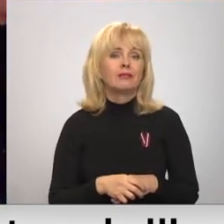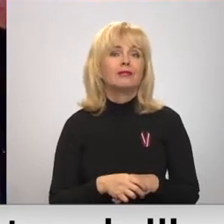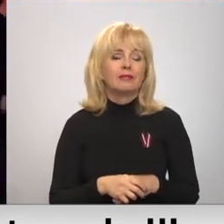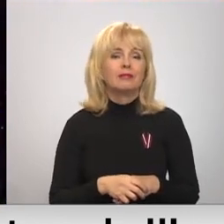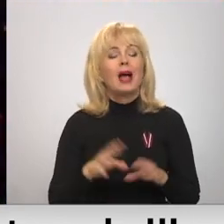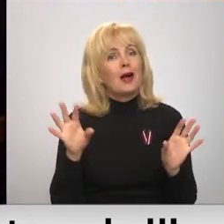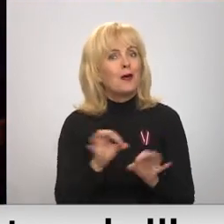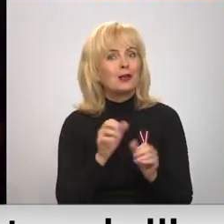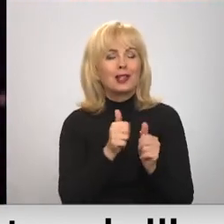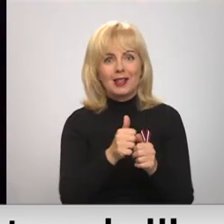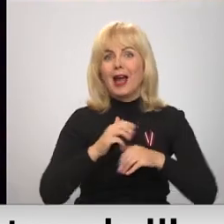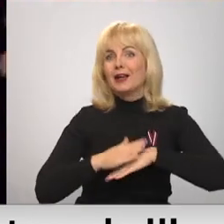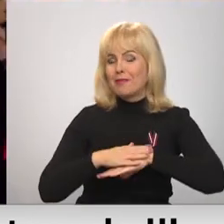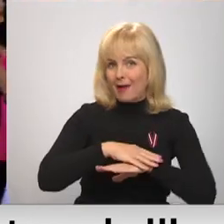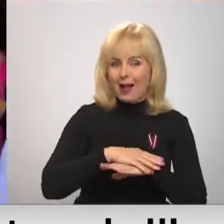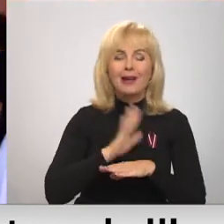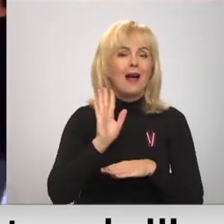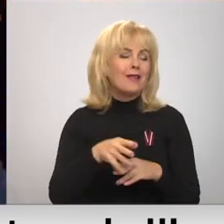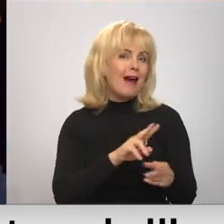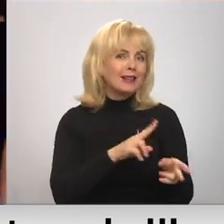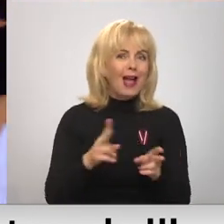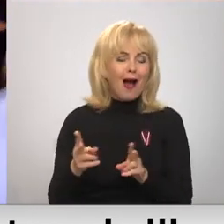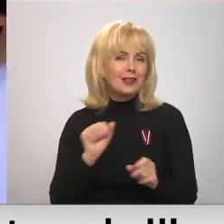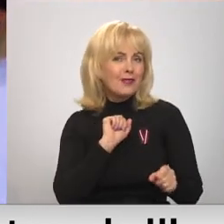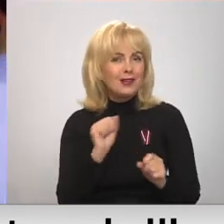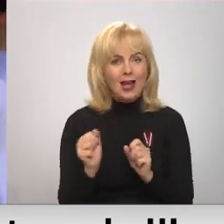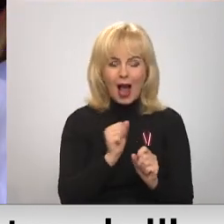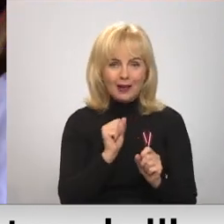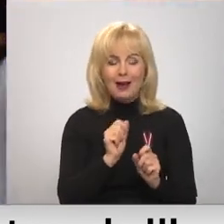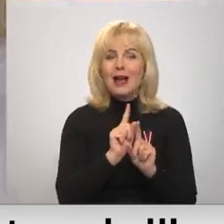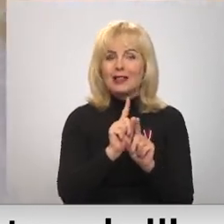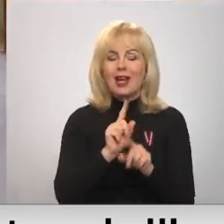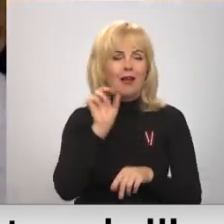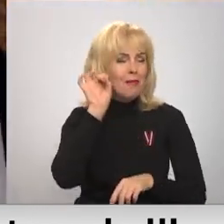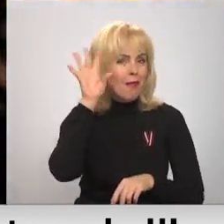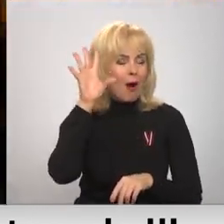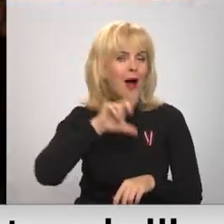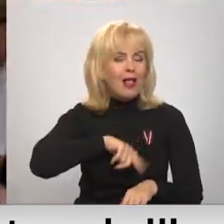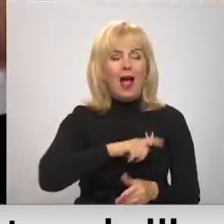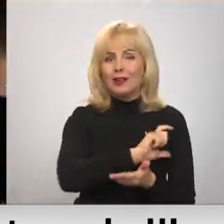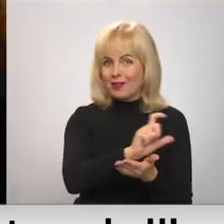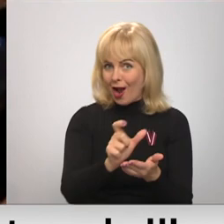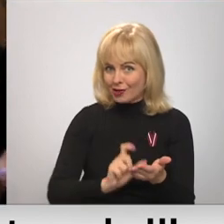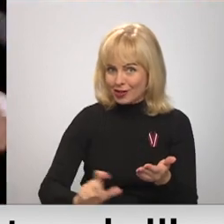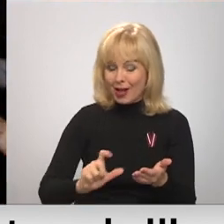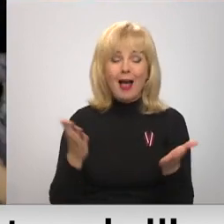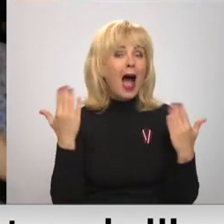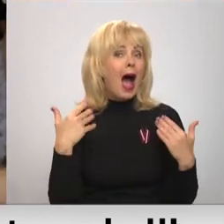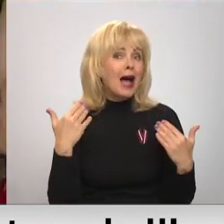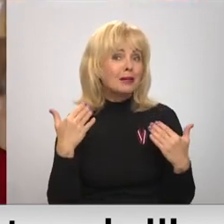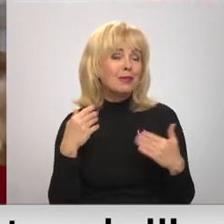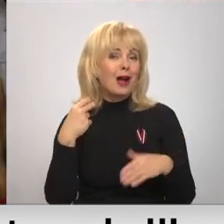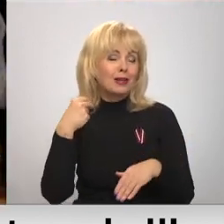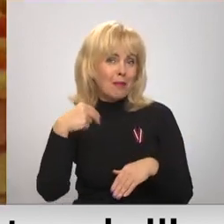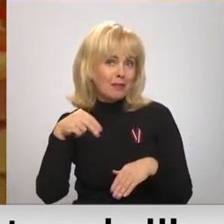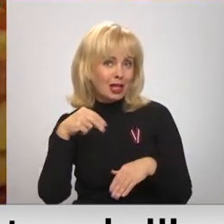Koncertam sakoja balle, kur varēja izlocīt kājas, dziedot līdzi populārām latviešu dziesmām, bet atpūtas brīžos